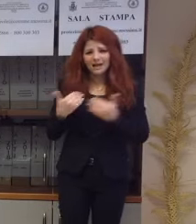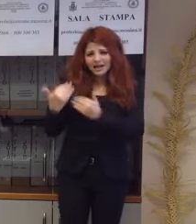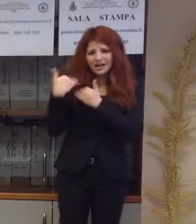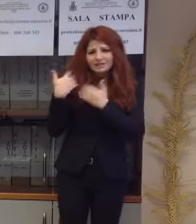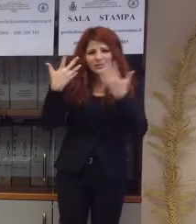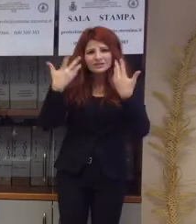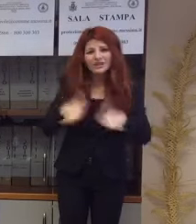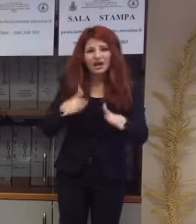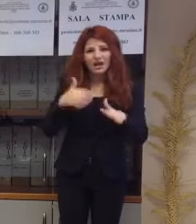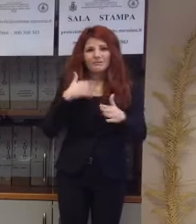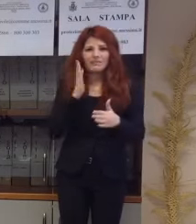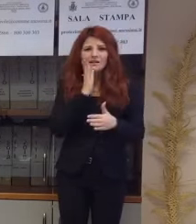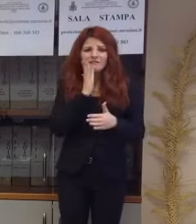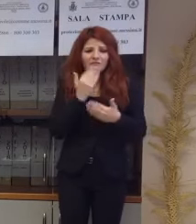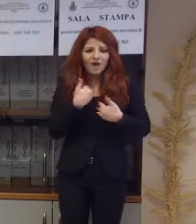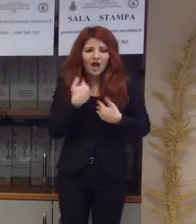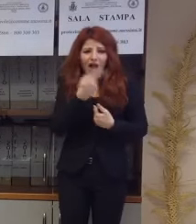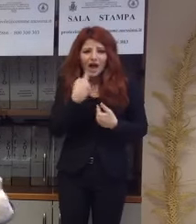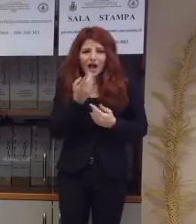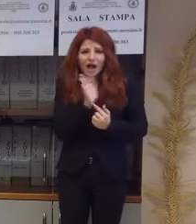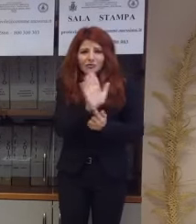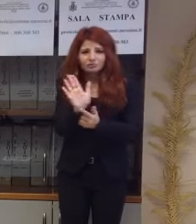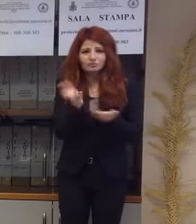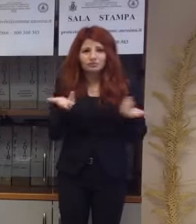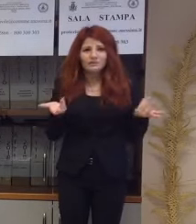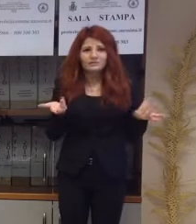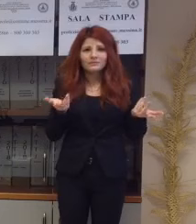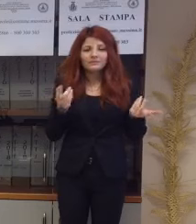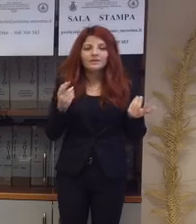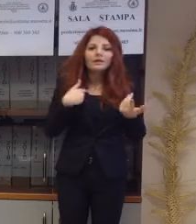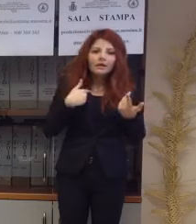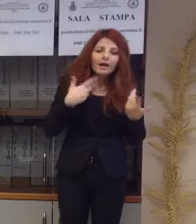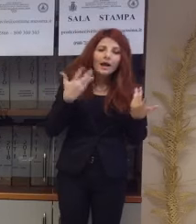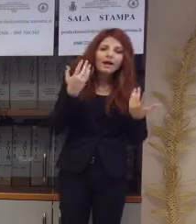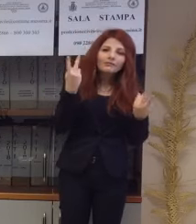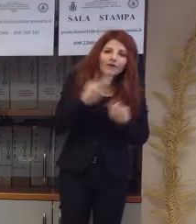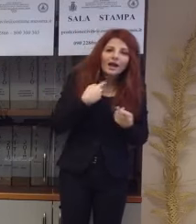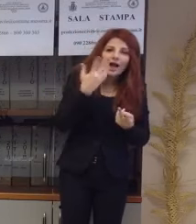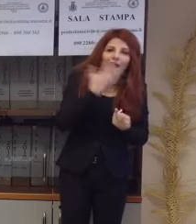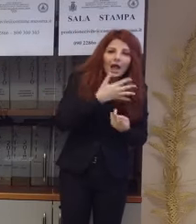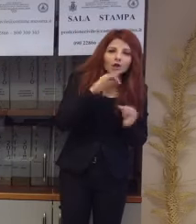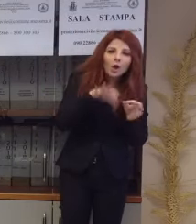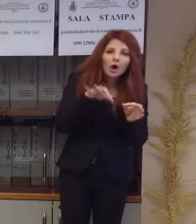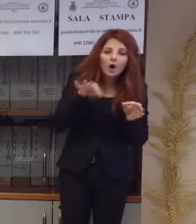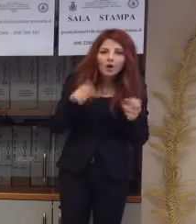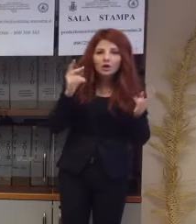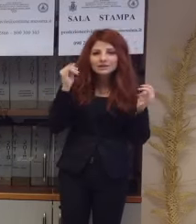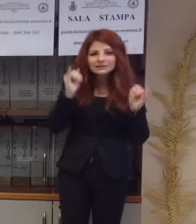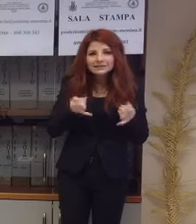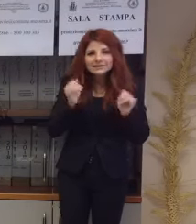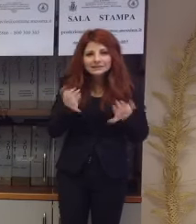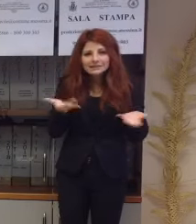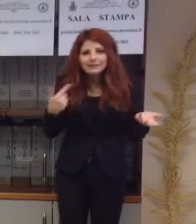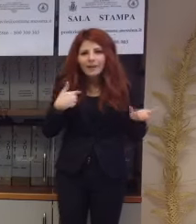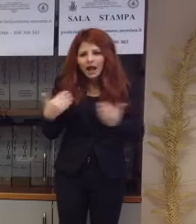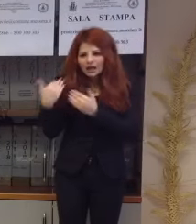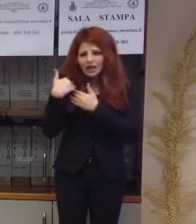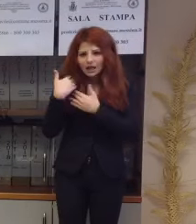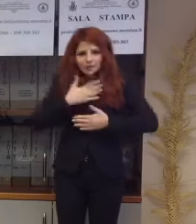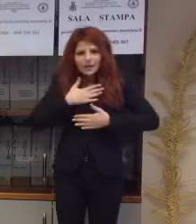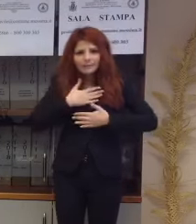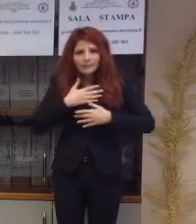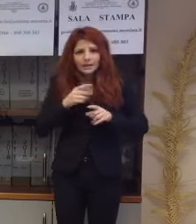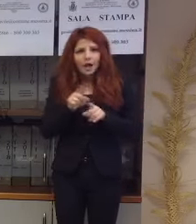sempre, anche sbagliando, ma non sono una persona che fugge dai propri errori. E questo qui ve lo voglio proprio anche